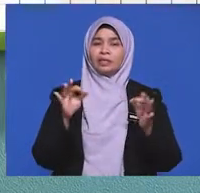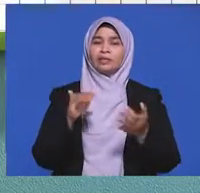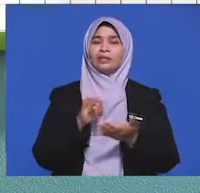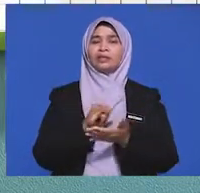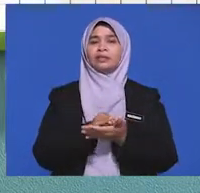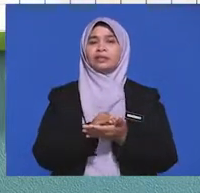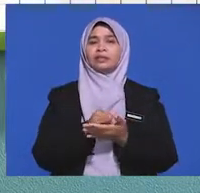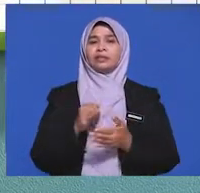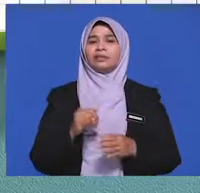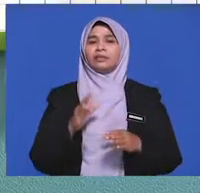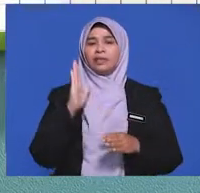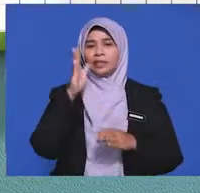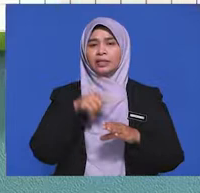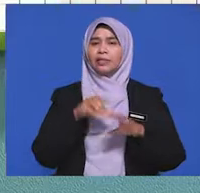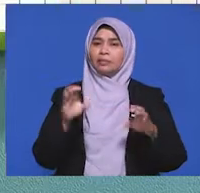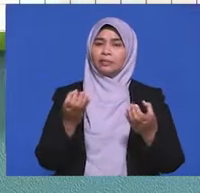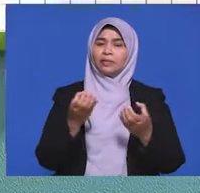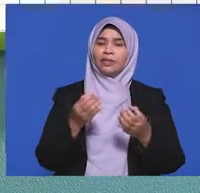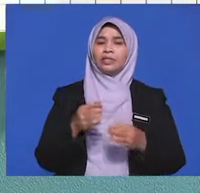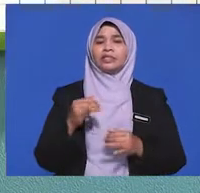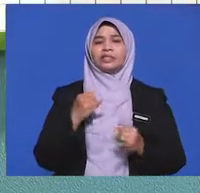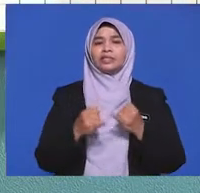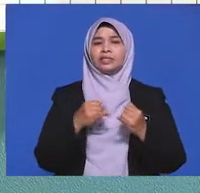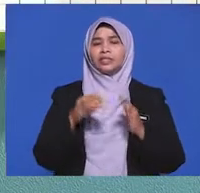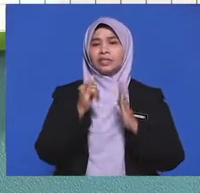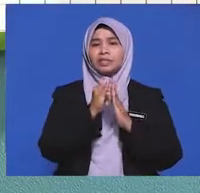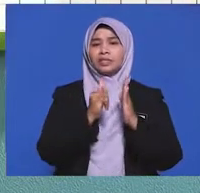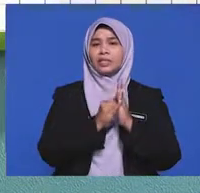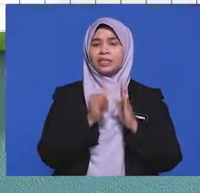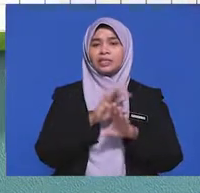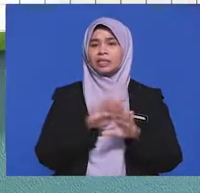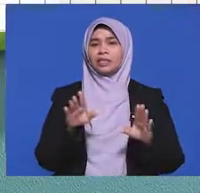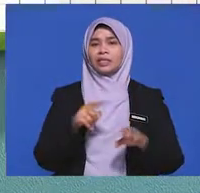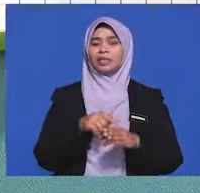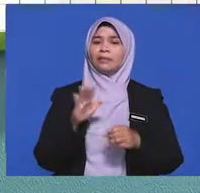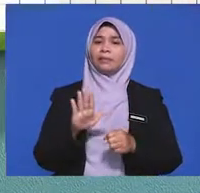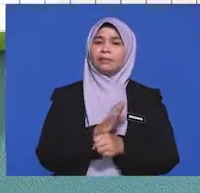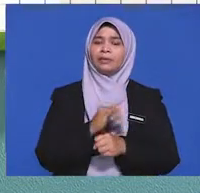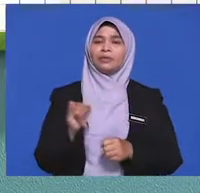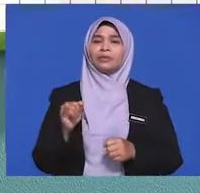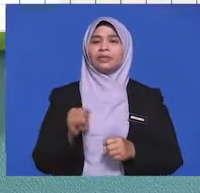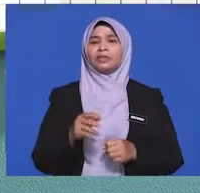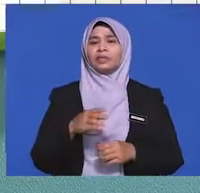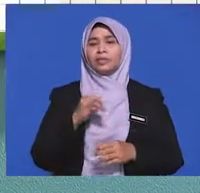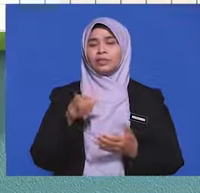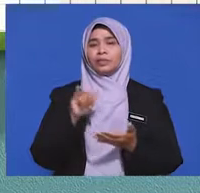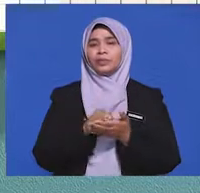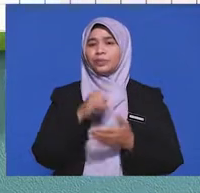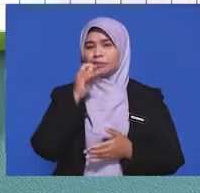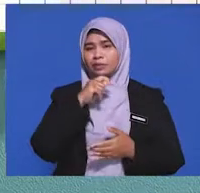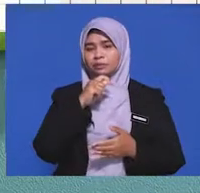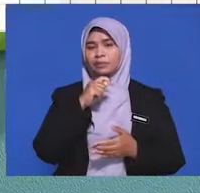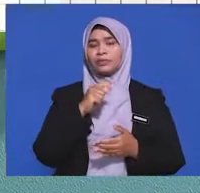dilaksanakan. Manakala jika syarat tidak dipenuhi, iaitu palsu, maka pernyataan